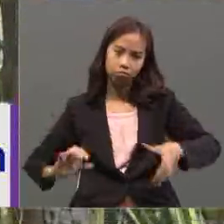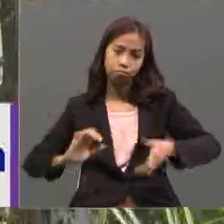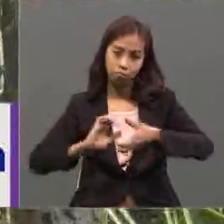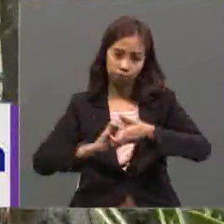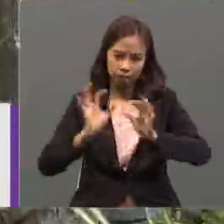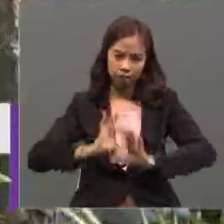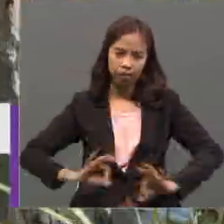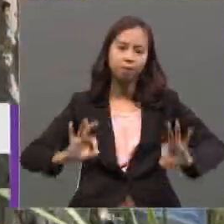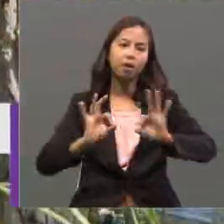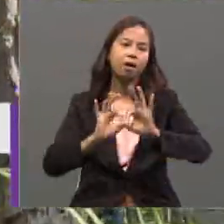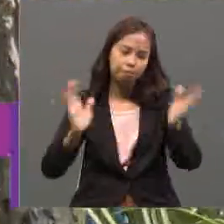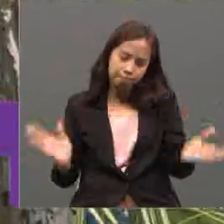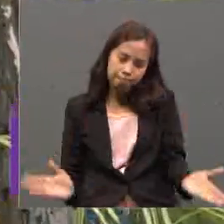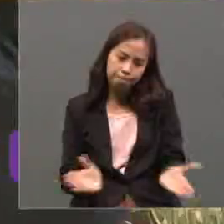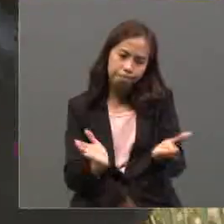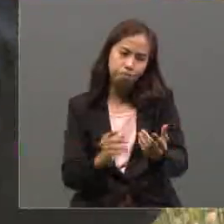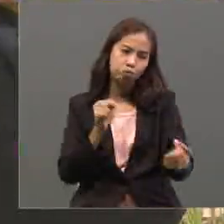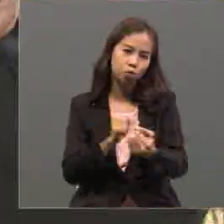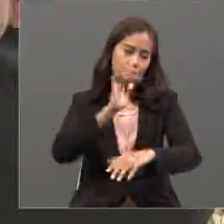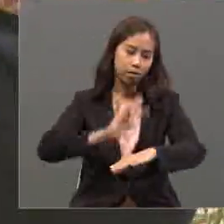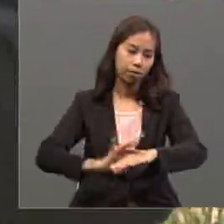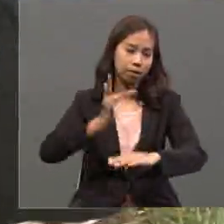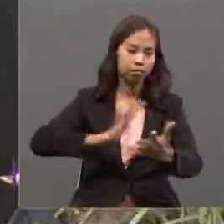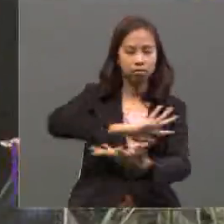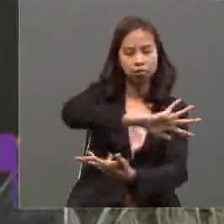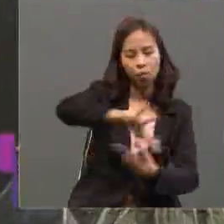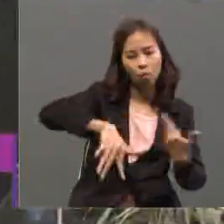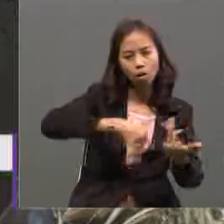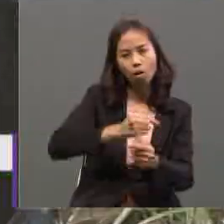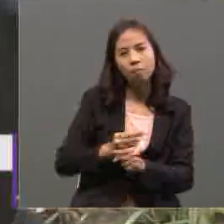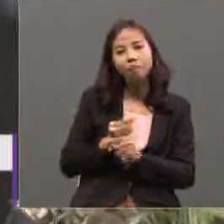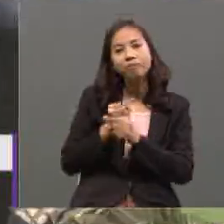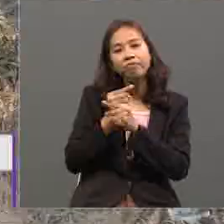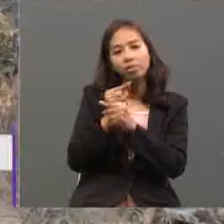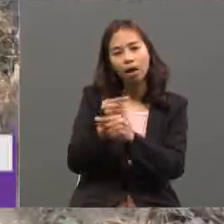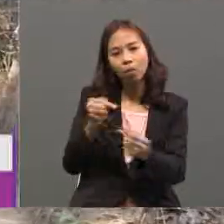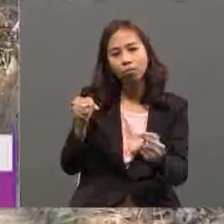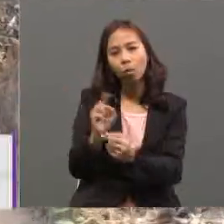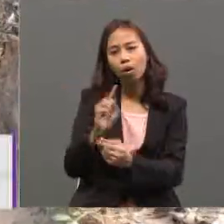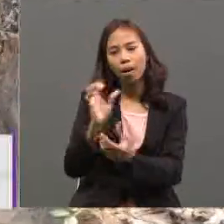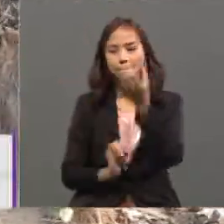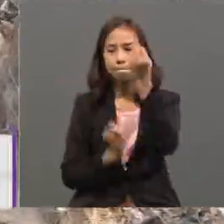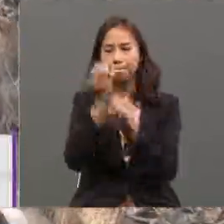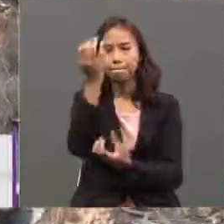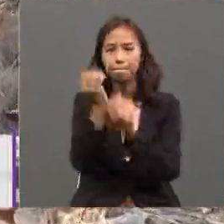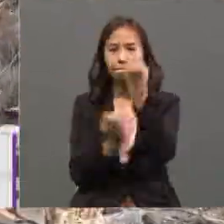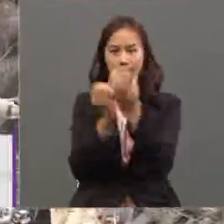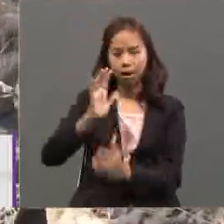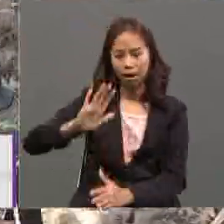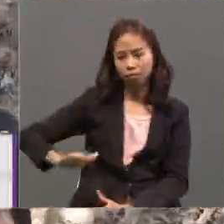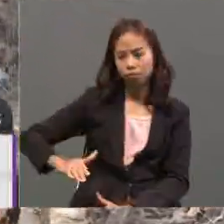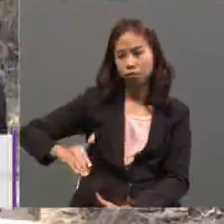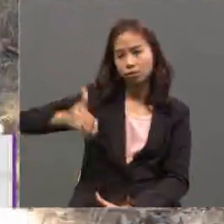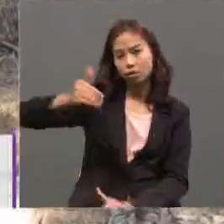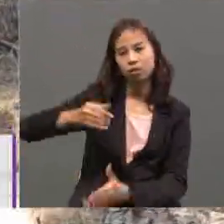ในการอนุรักษ์ทรัพยากรธรรมชาติและสิ่งแวดล้อมตามแนวทฤษฎีการอนุรักษ์ฟื้นฟูป่าไม้ด้วยการใช้ทรัพยากรน้ำ